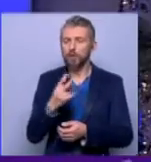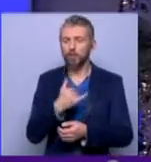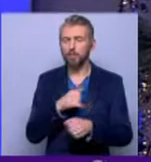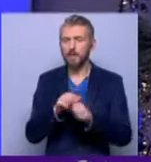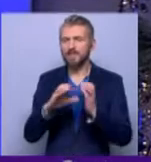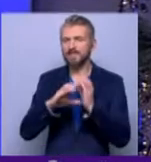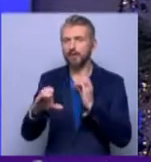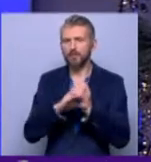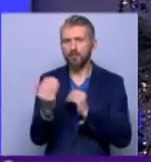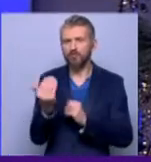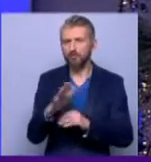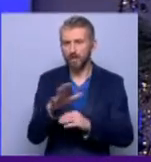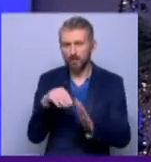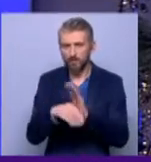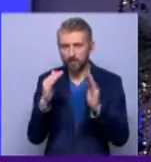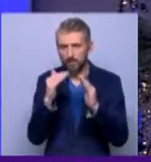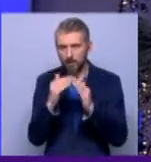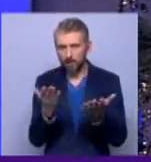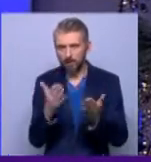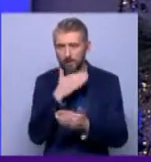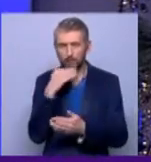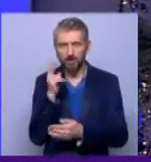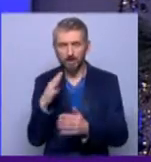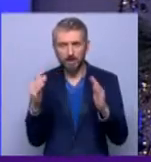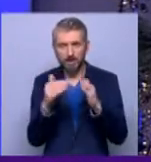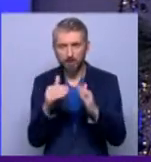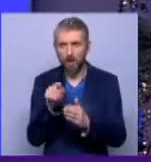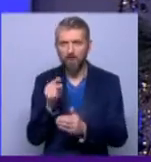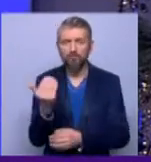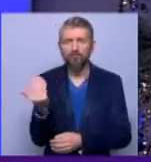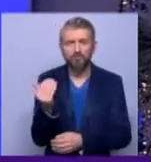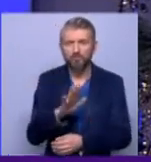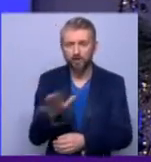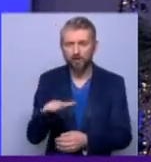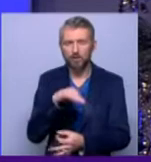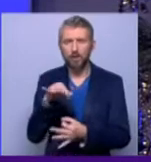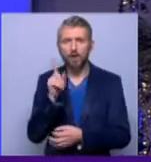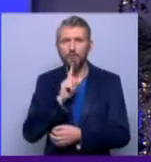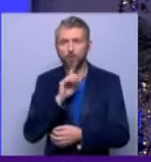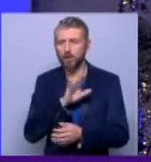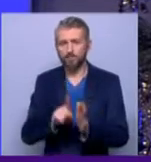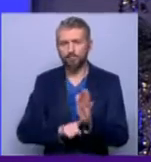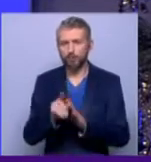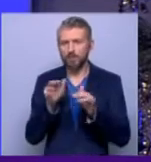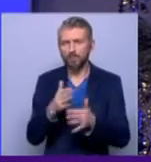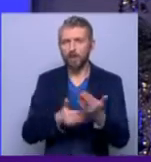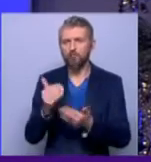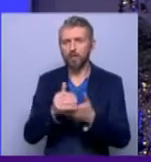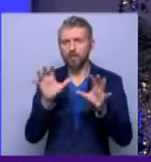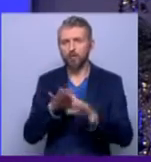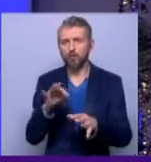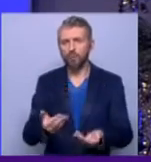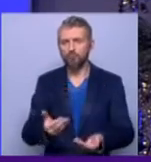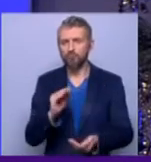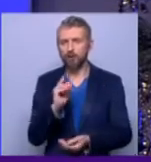сейчас ничейные, но вот которые в дома заходят, имеется в виду многоквартирные дома, они ничейные, пока не вступит в действие окончательно закон о жилищно-коммунальных